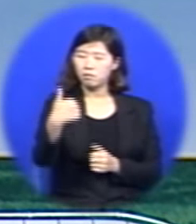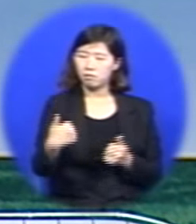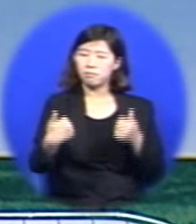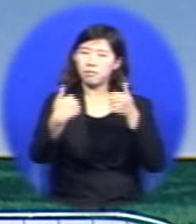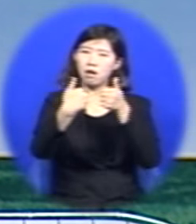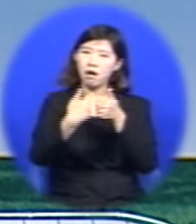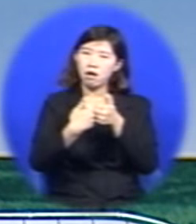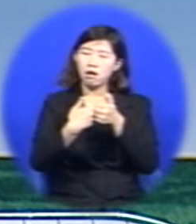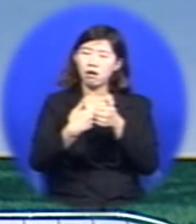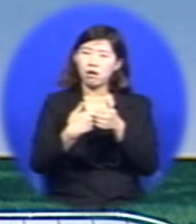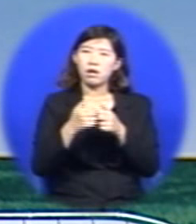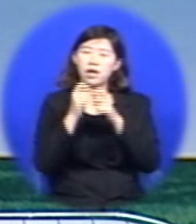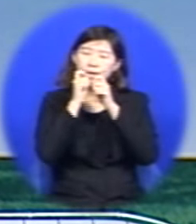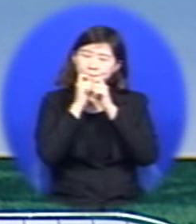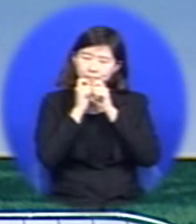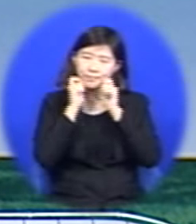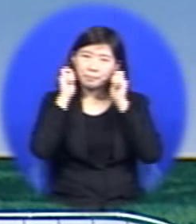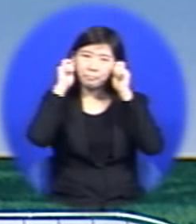저희 어머님